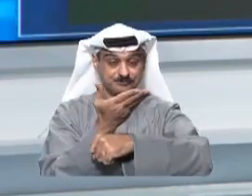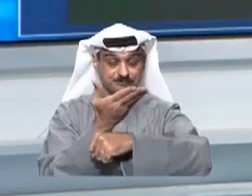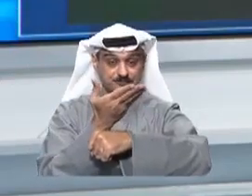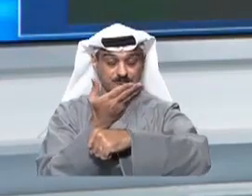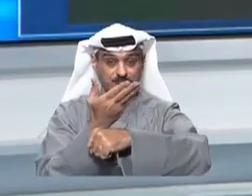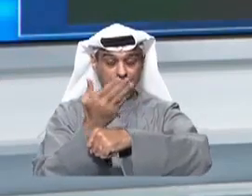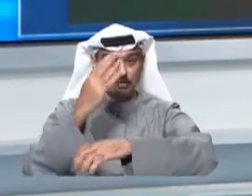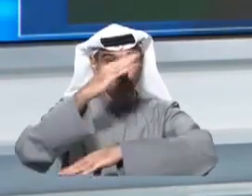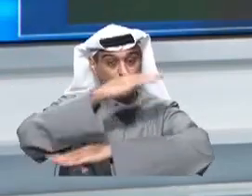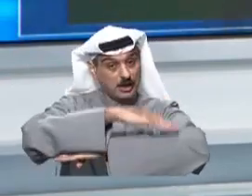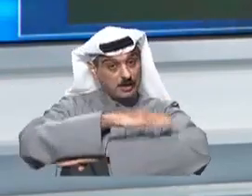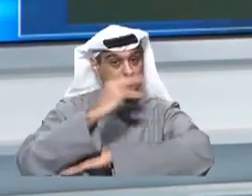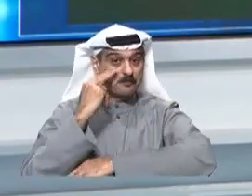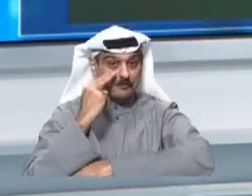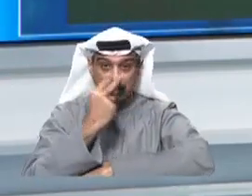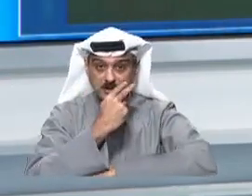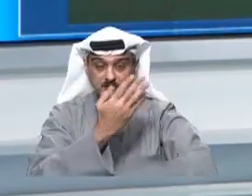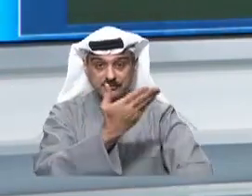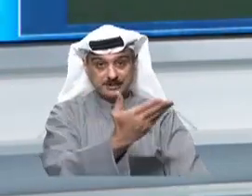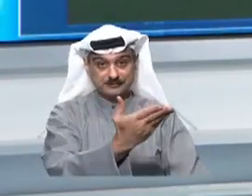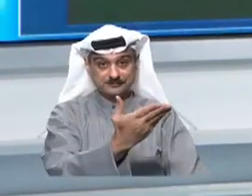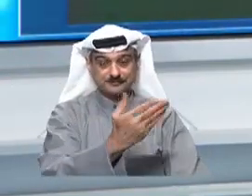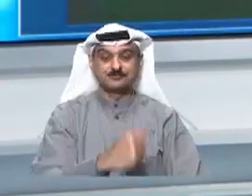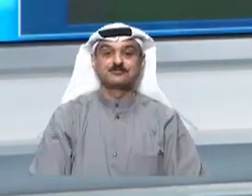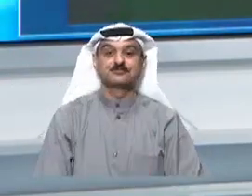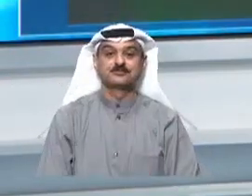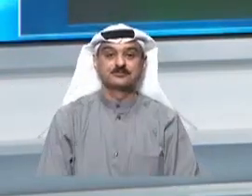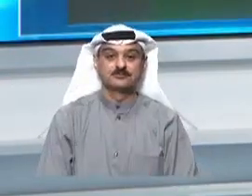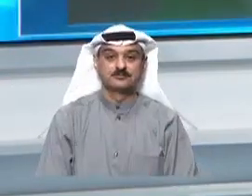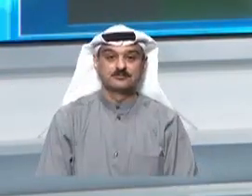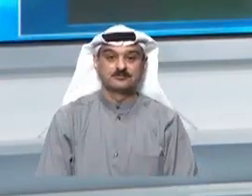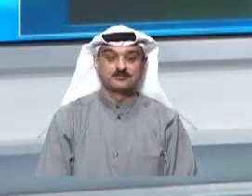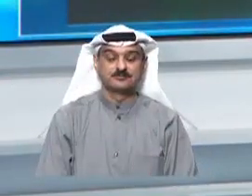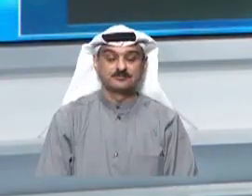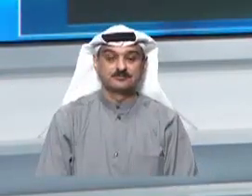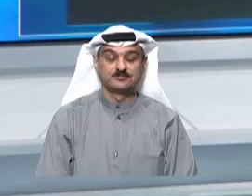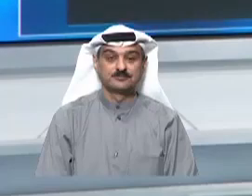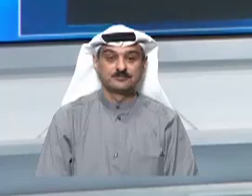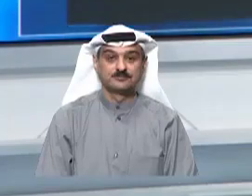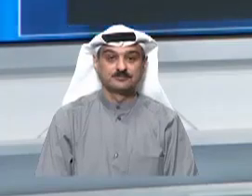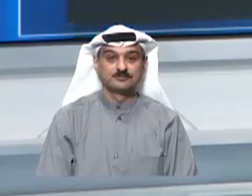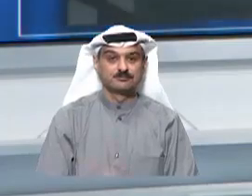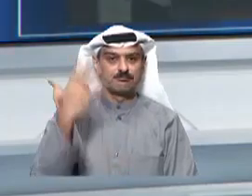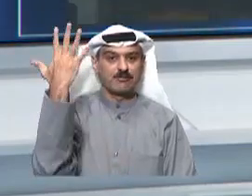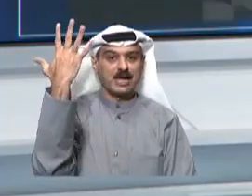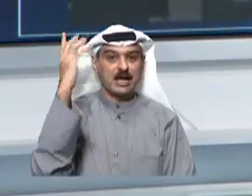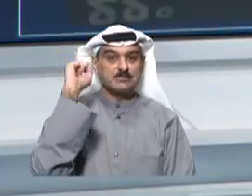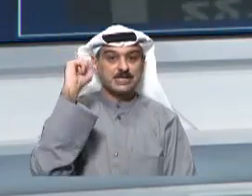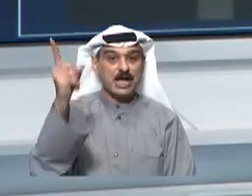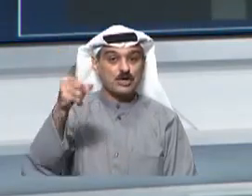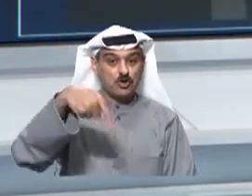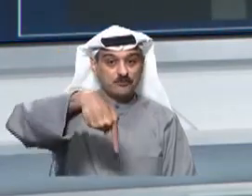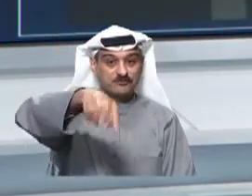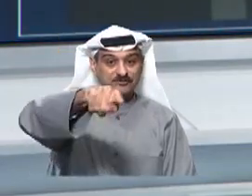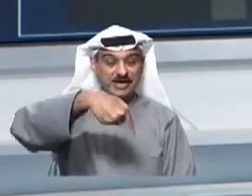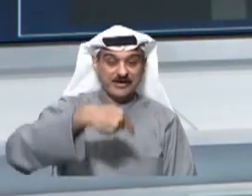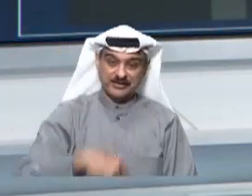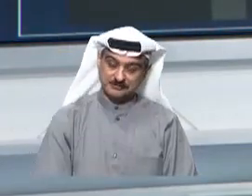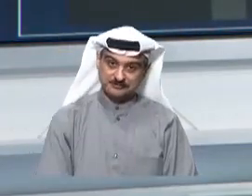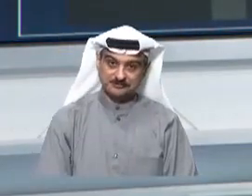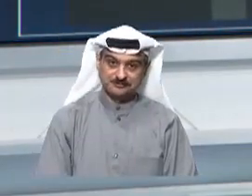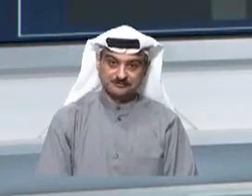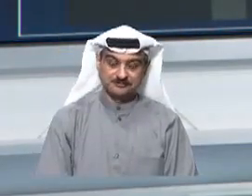الساعة 6:35، وموعد أذان المغرب الساعة 5:30. أما بالنسبة للطقس المتوقع في مدينة الكويت خلال الأيام